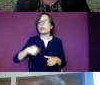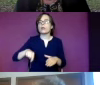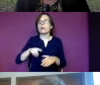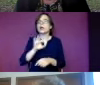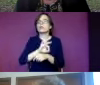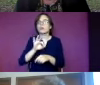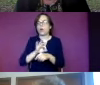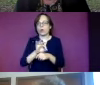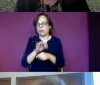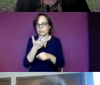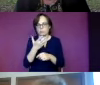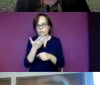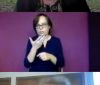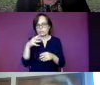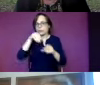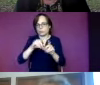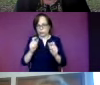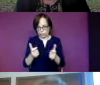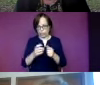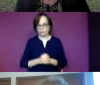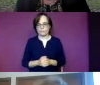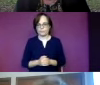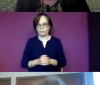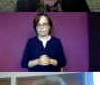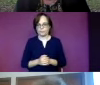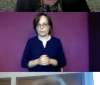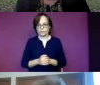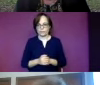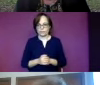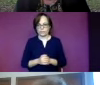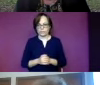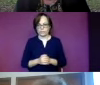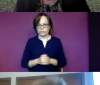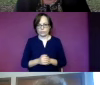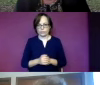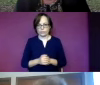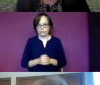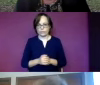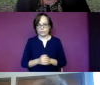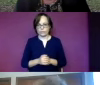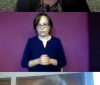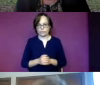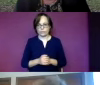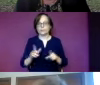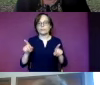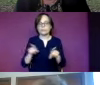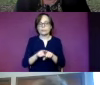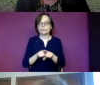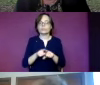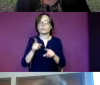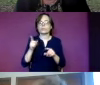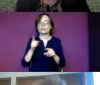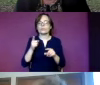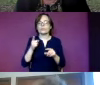w naszej prezentacji, czy w naszym projekcie, w naszej pracy konkursowej i do jakich schematów, do jakich elementów